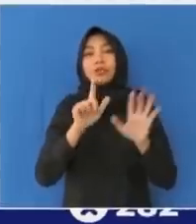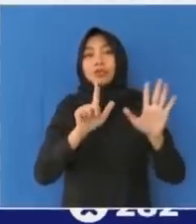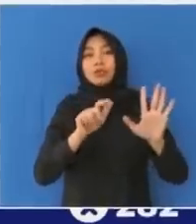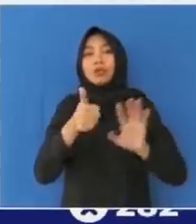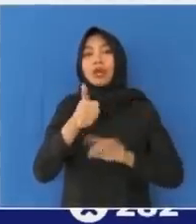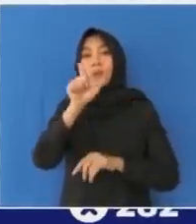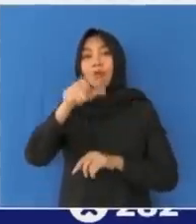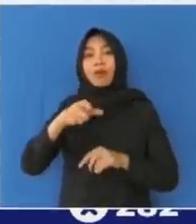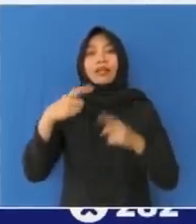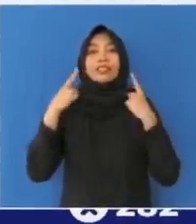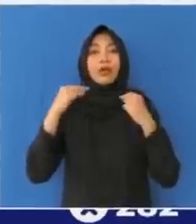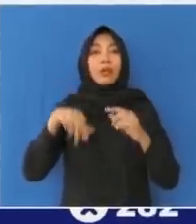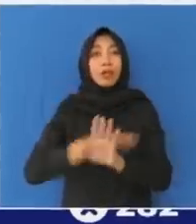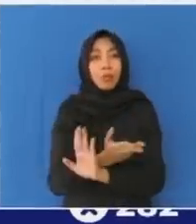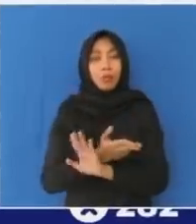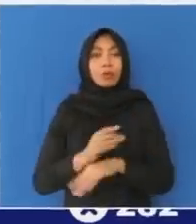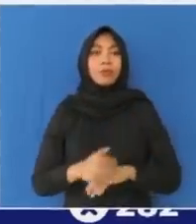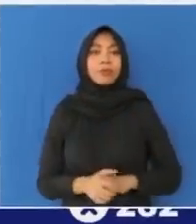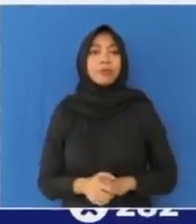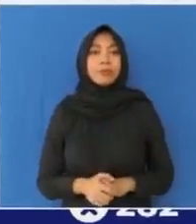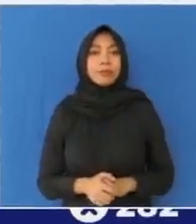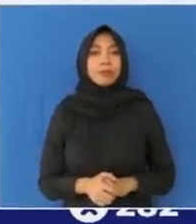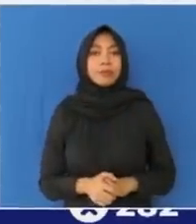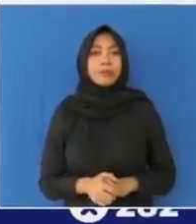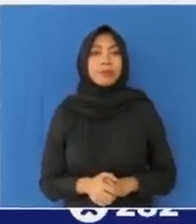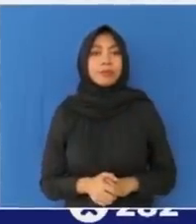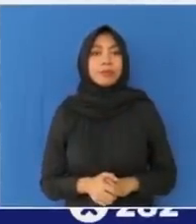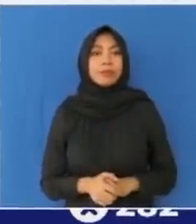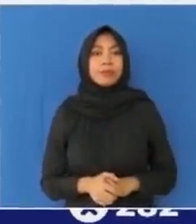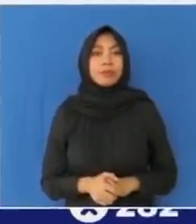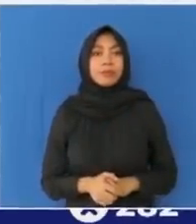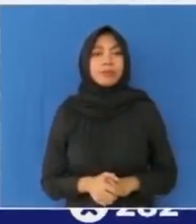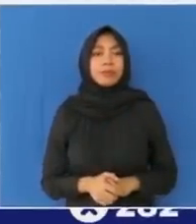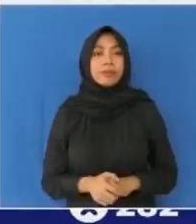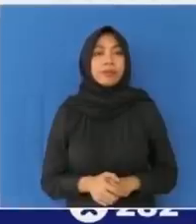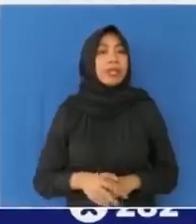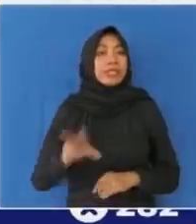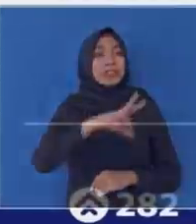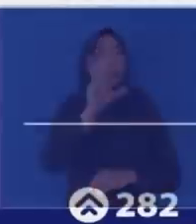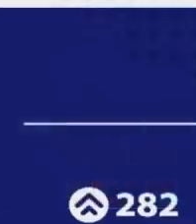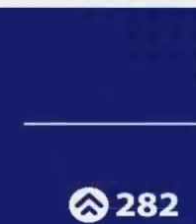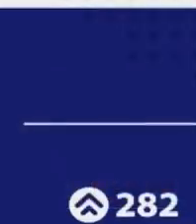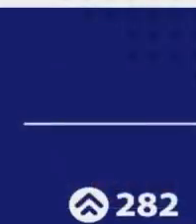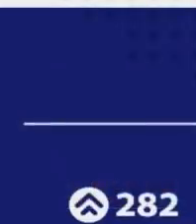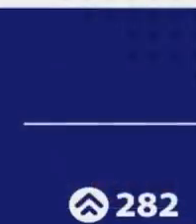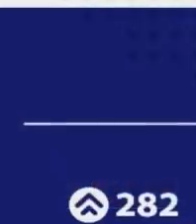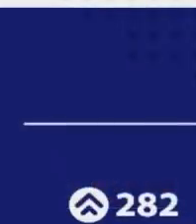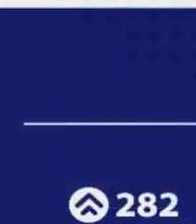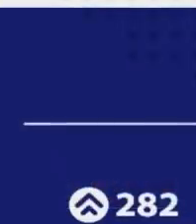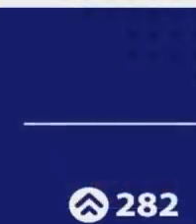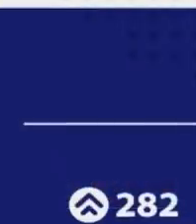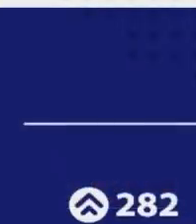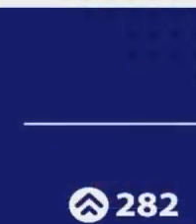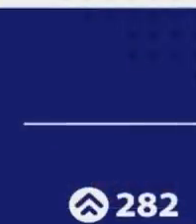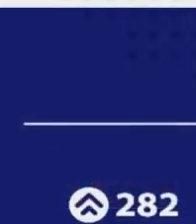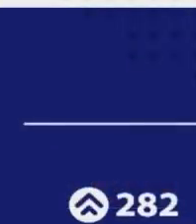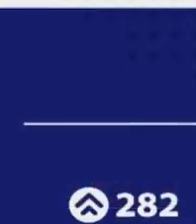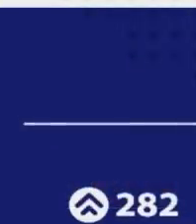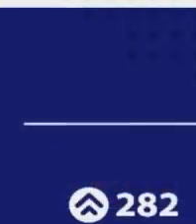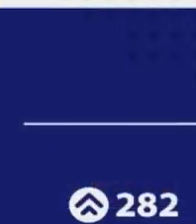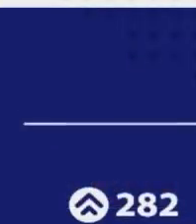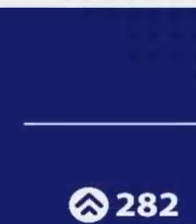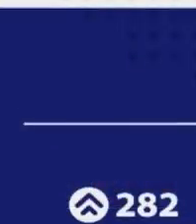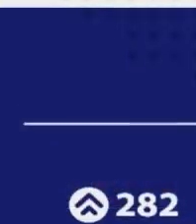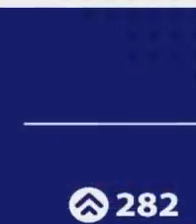76 orang sembuh kemudian di Jawa Barat ada 23 pasien sembuh kemudian